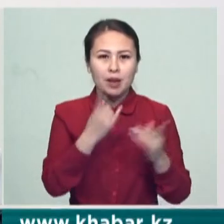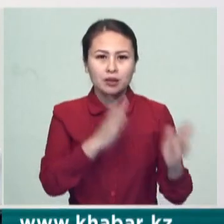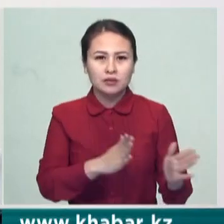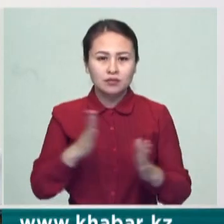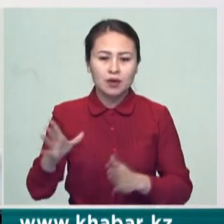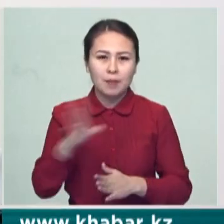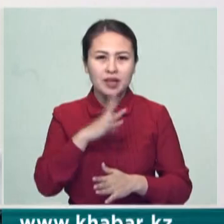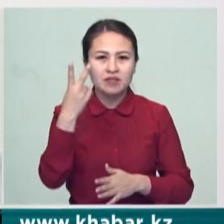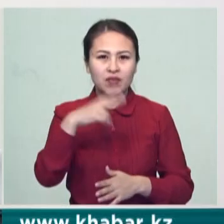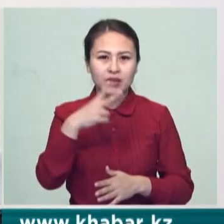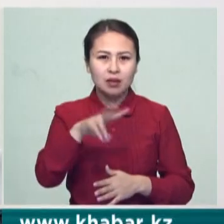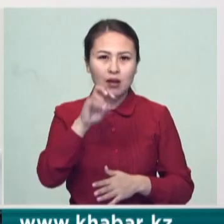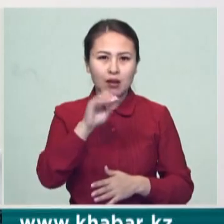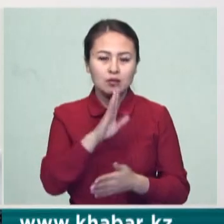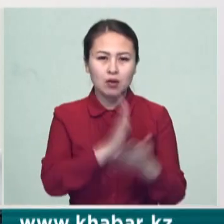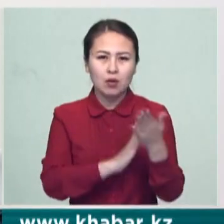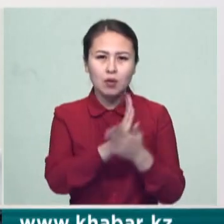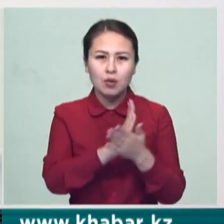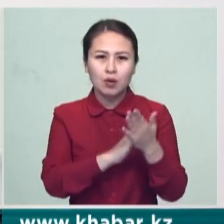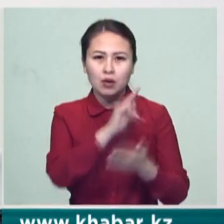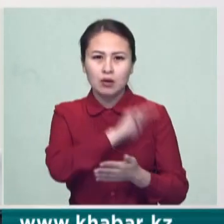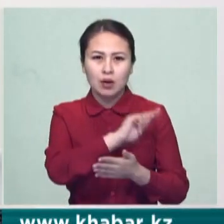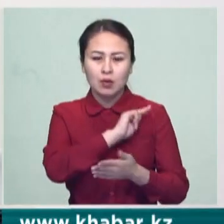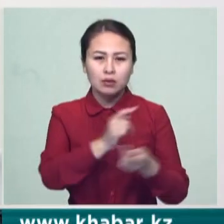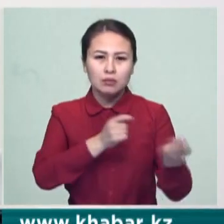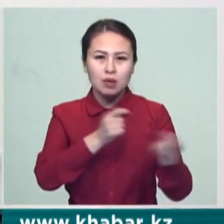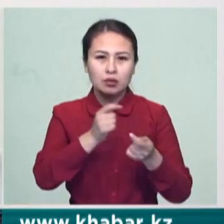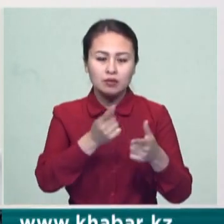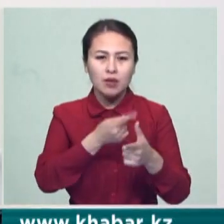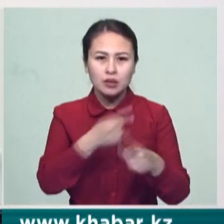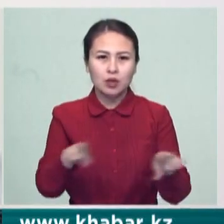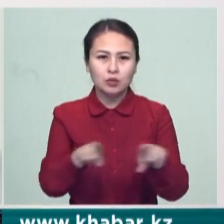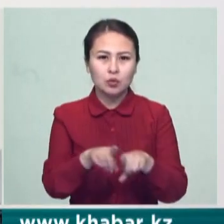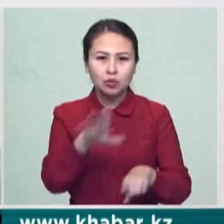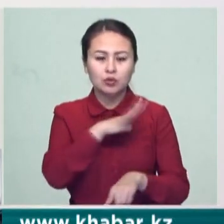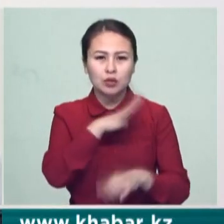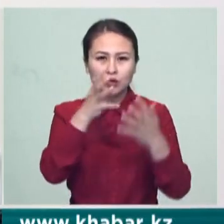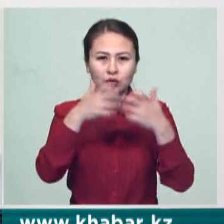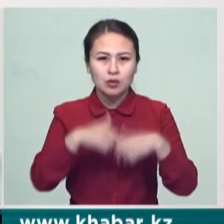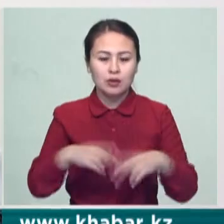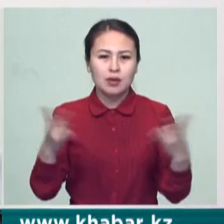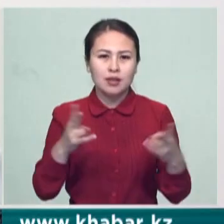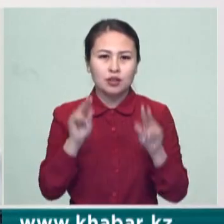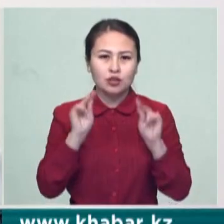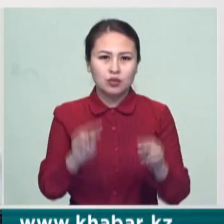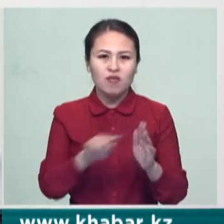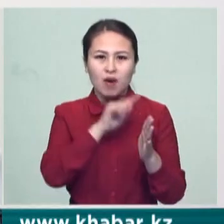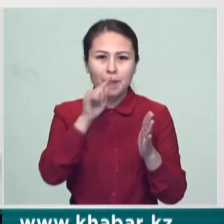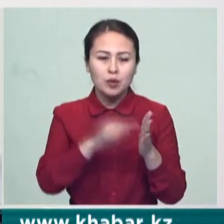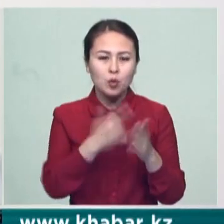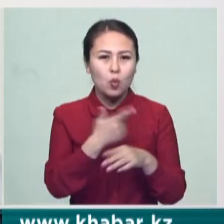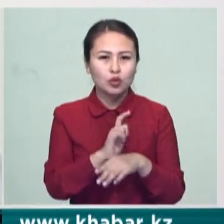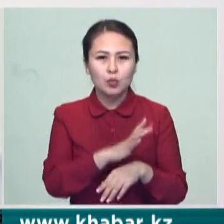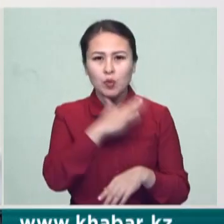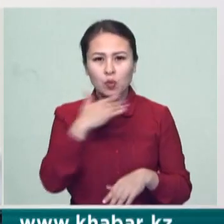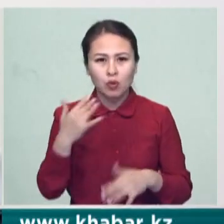басшылары 20 жылдан артық бір орында жұмыс атқаруда, басқару менеджменті бойынша да бүгінгіні шынын айту керек сұрақтар көп және